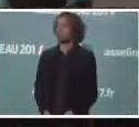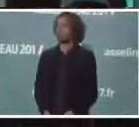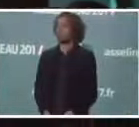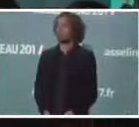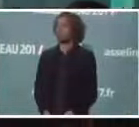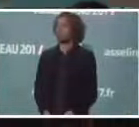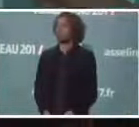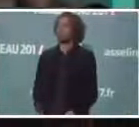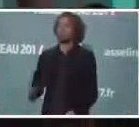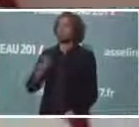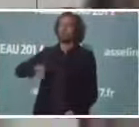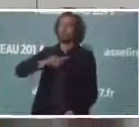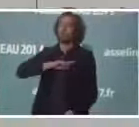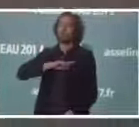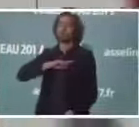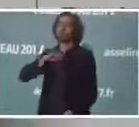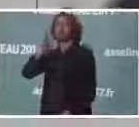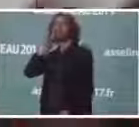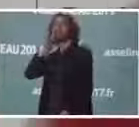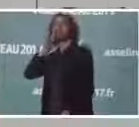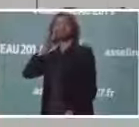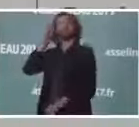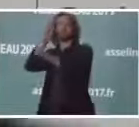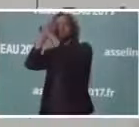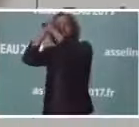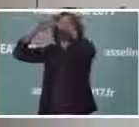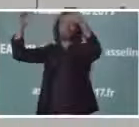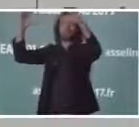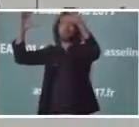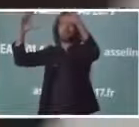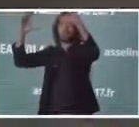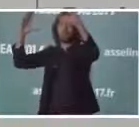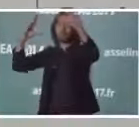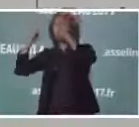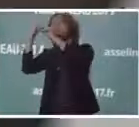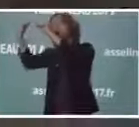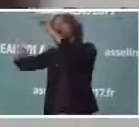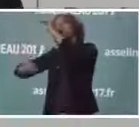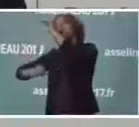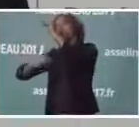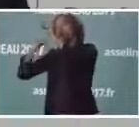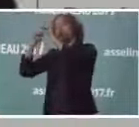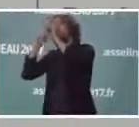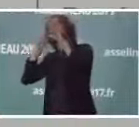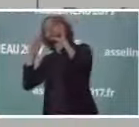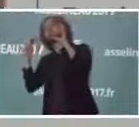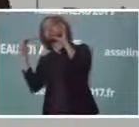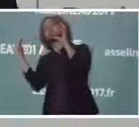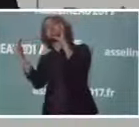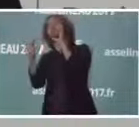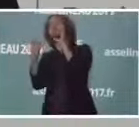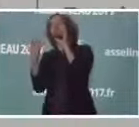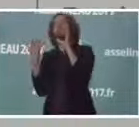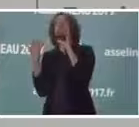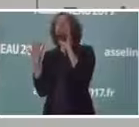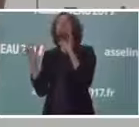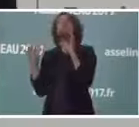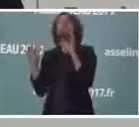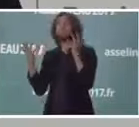notre vision du monde notre vision du monde ce n'est pas celle de